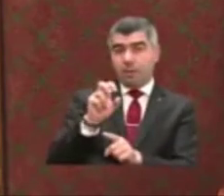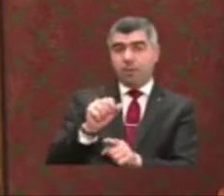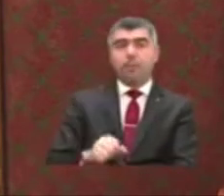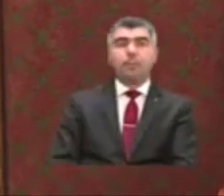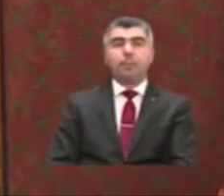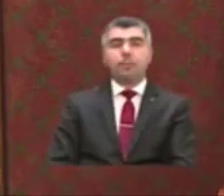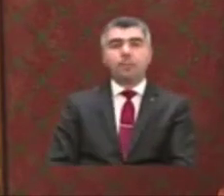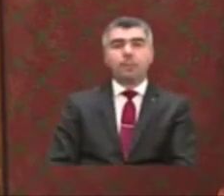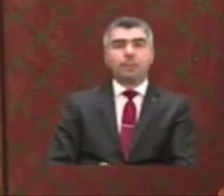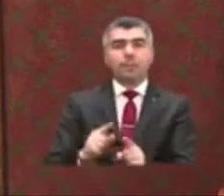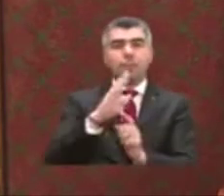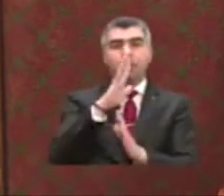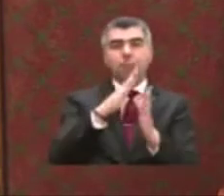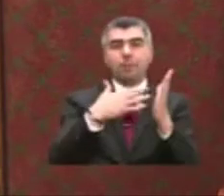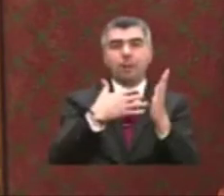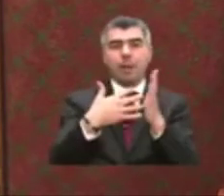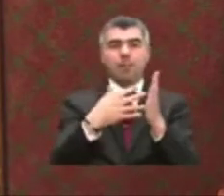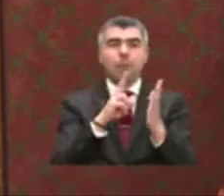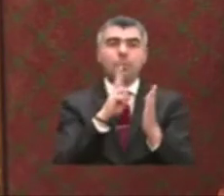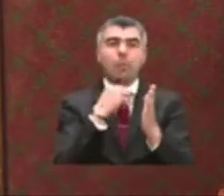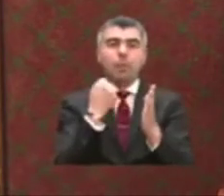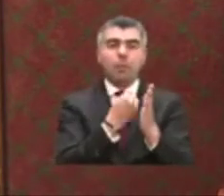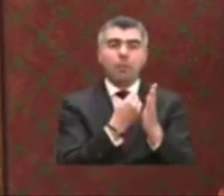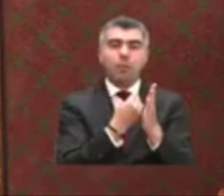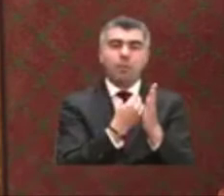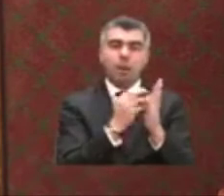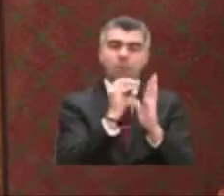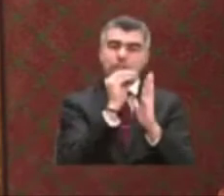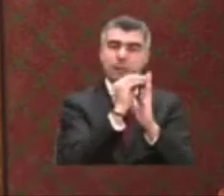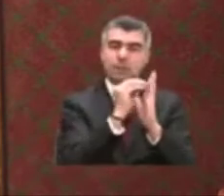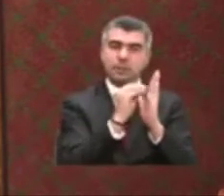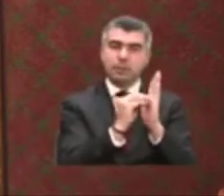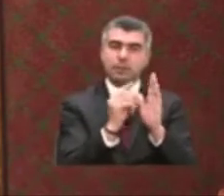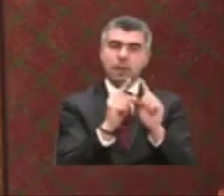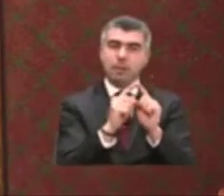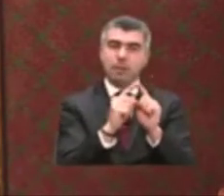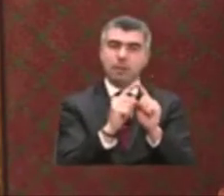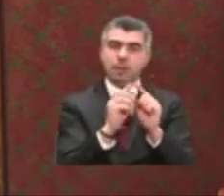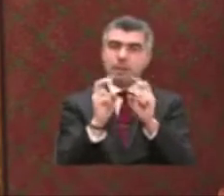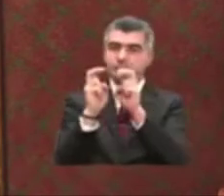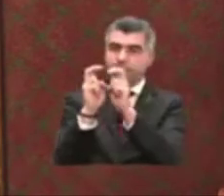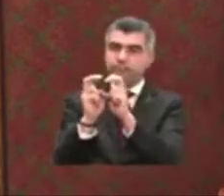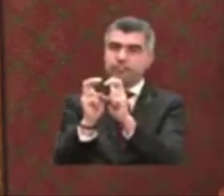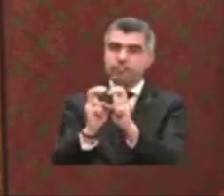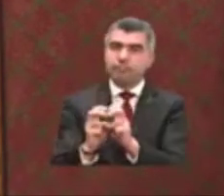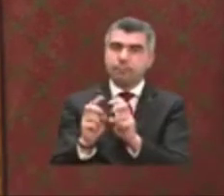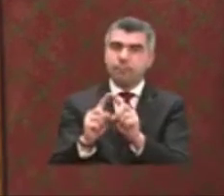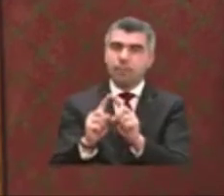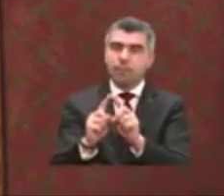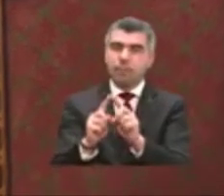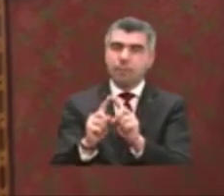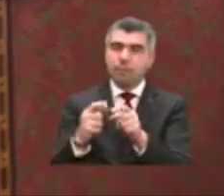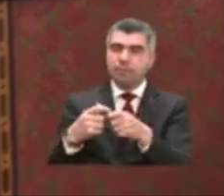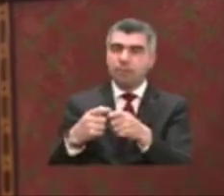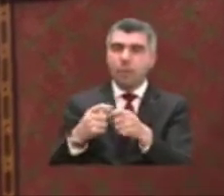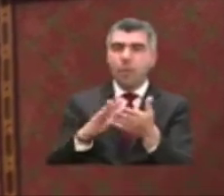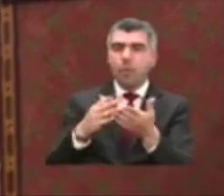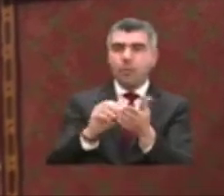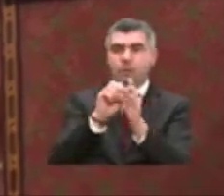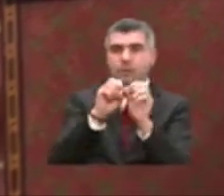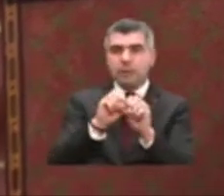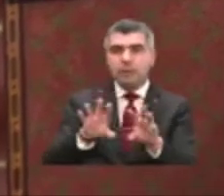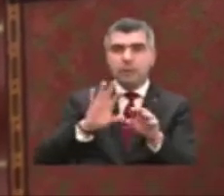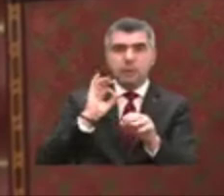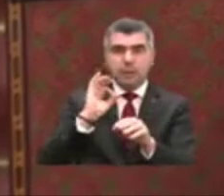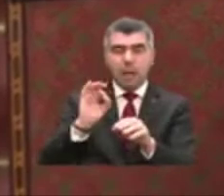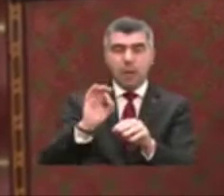في البرنامج الحكومي تم التأكيد على العمل على تقليص الفوارق المجالية، وبالتالي إعطاء عناية خاصة للعالم